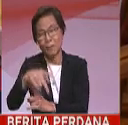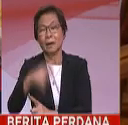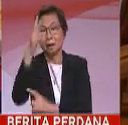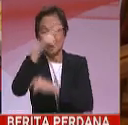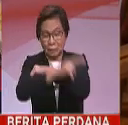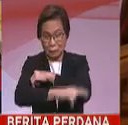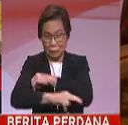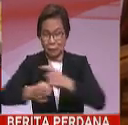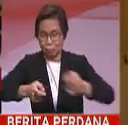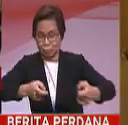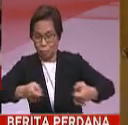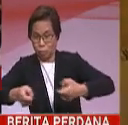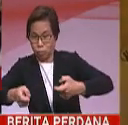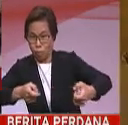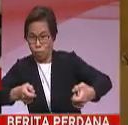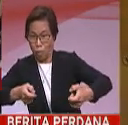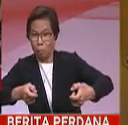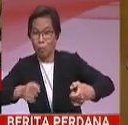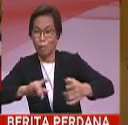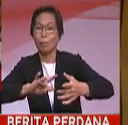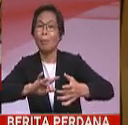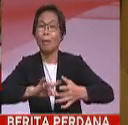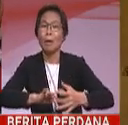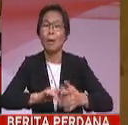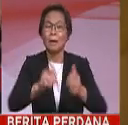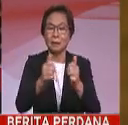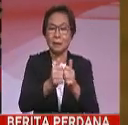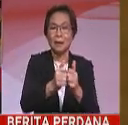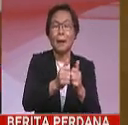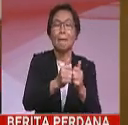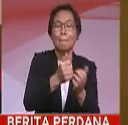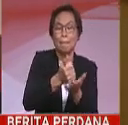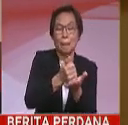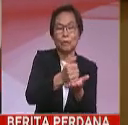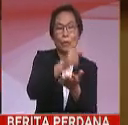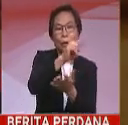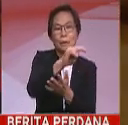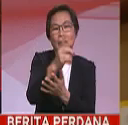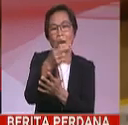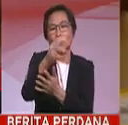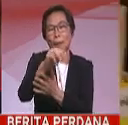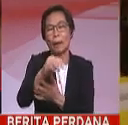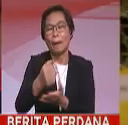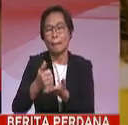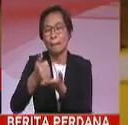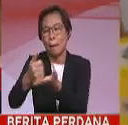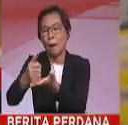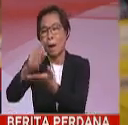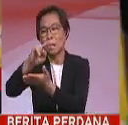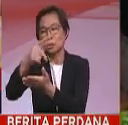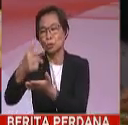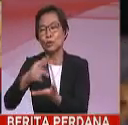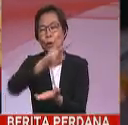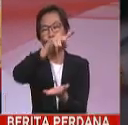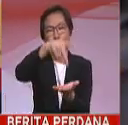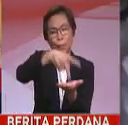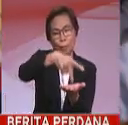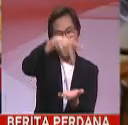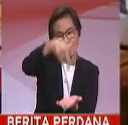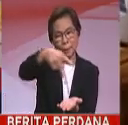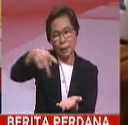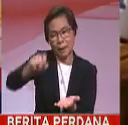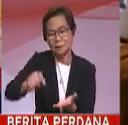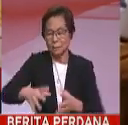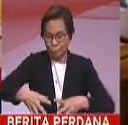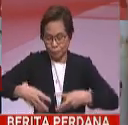Negeri menyelaras misi bantuan dengan pihak NADMA agar penyaluran bantuan oleh NGO terlibat di pusat pemindahan sementara